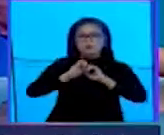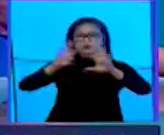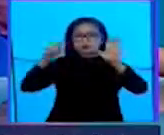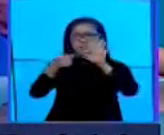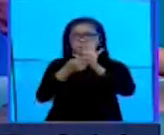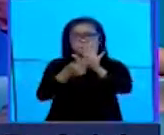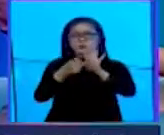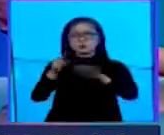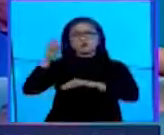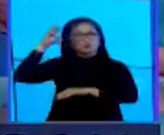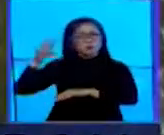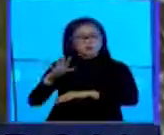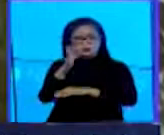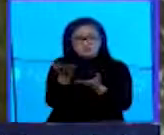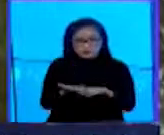di masa pandemi.